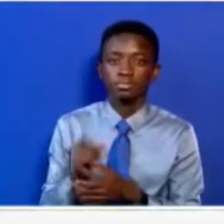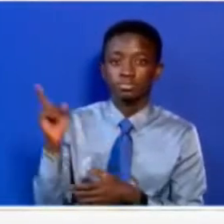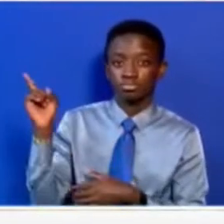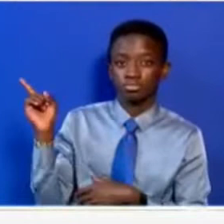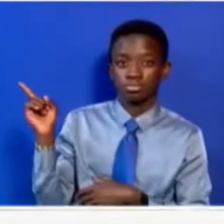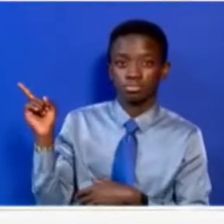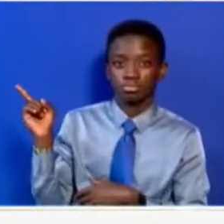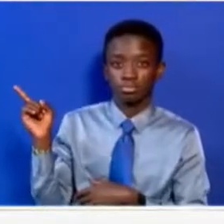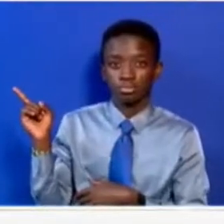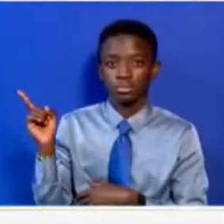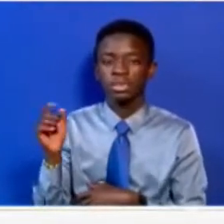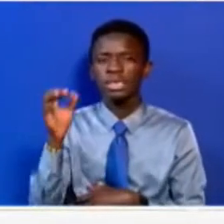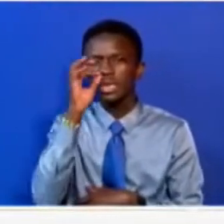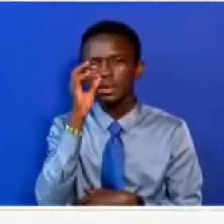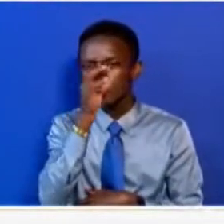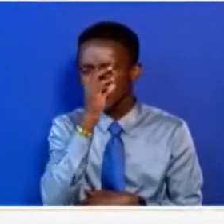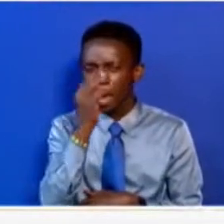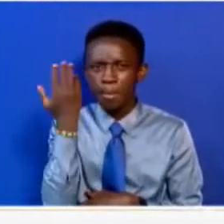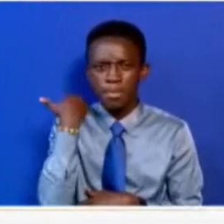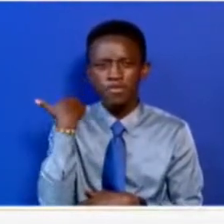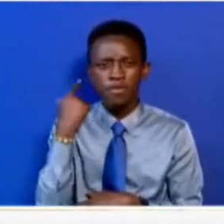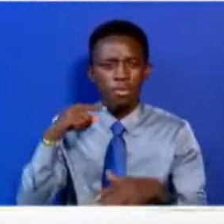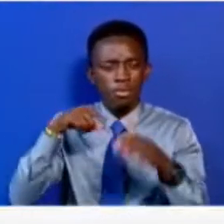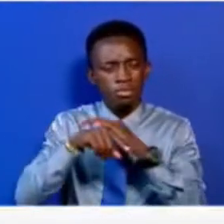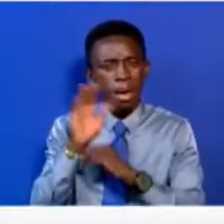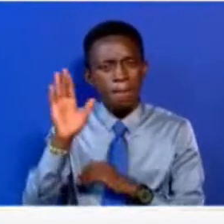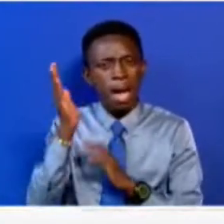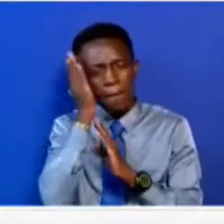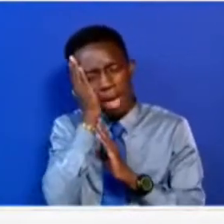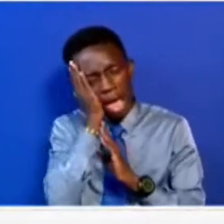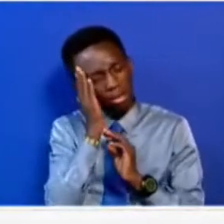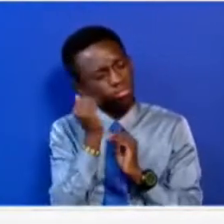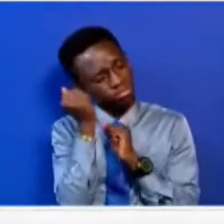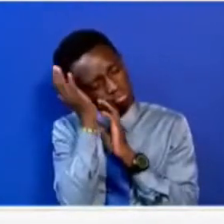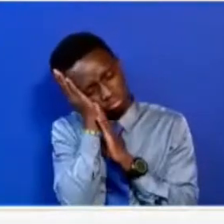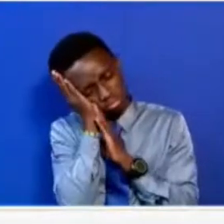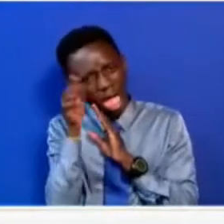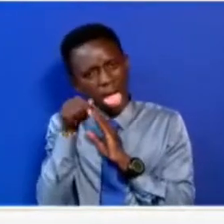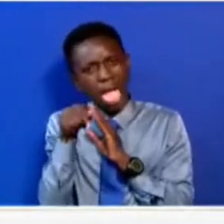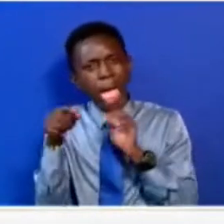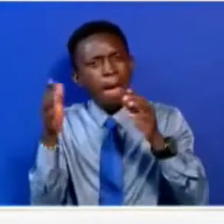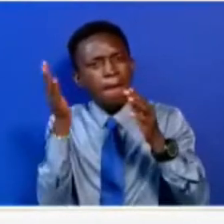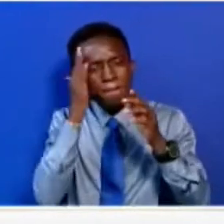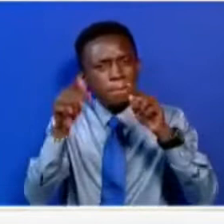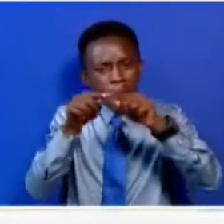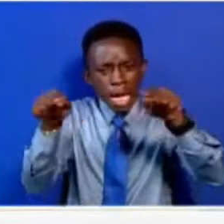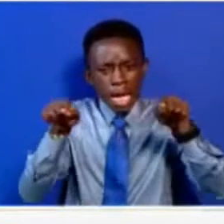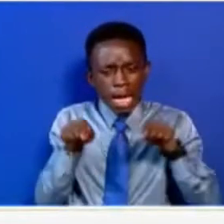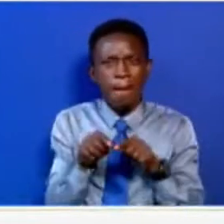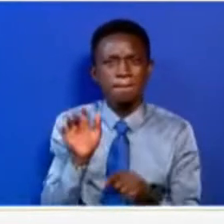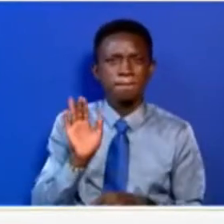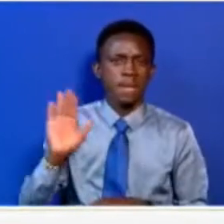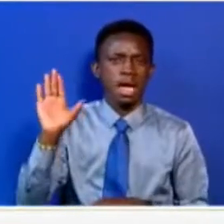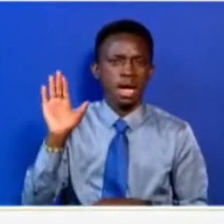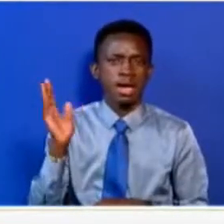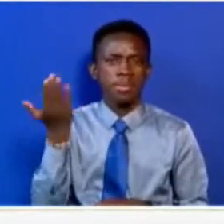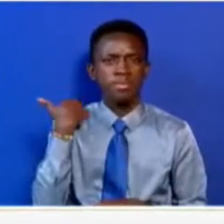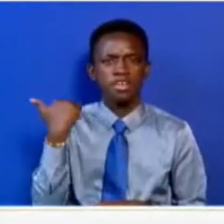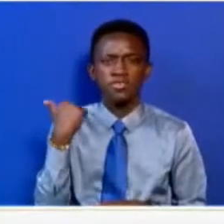Chaku. 1962. Niko na siku ngine alikuwa president na mimi nilikuwa